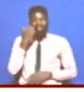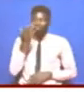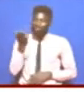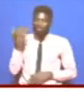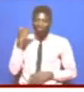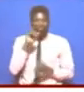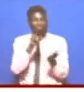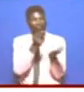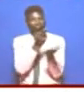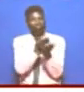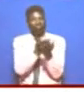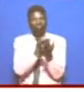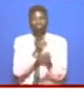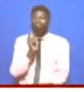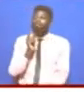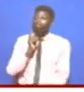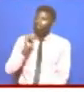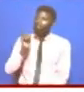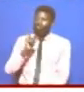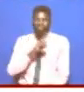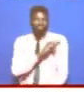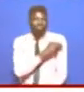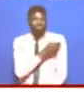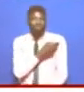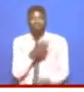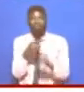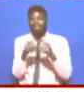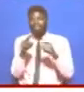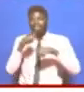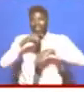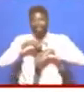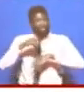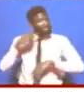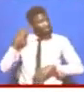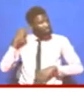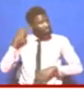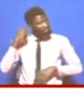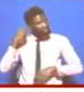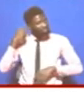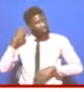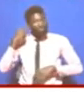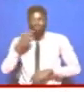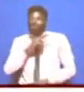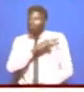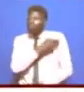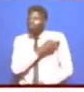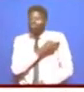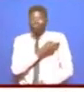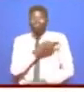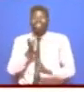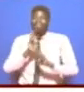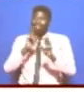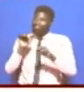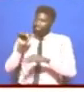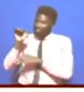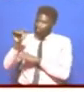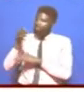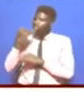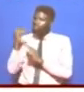Hospital, lakini wakati walisikia hii hospitali iko tayari, waliuliza wawe